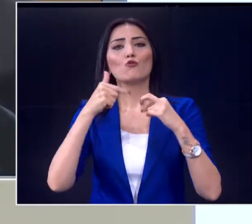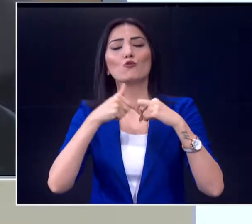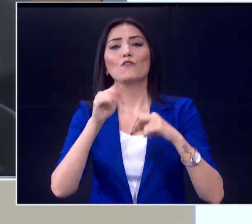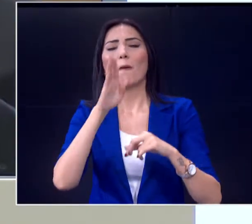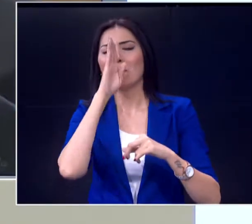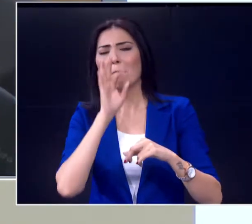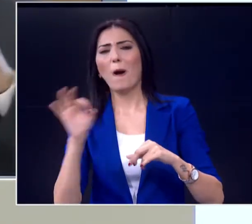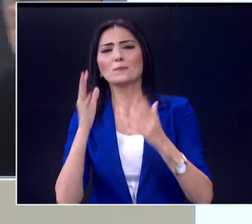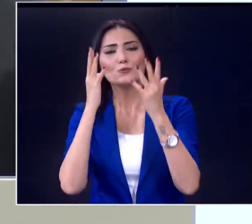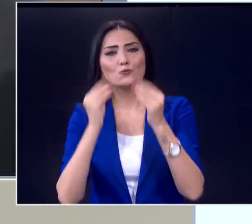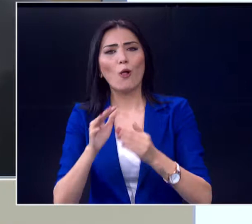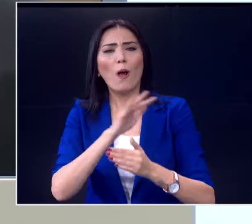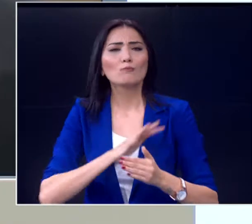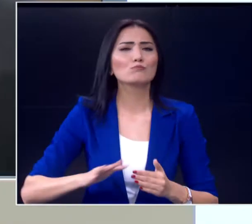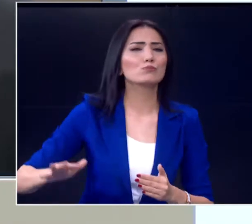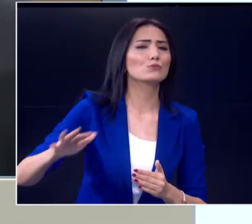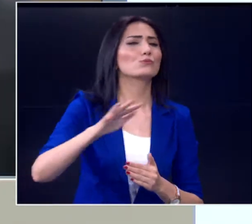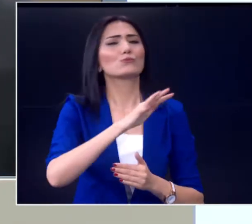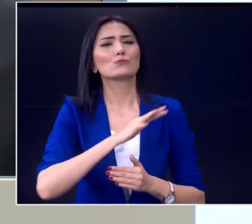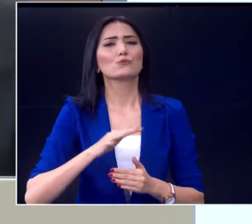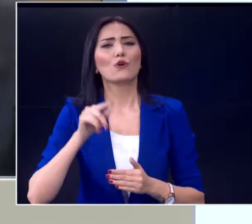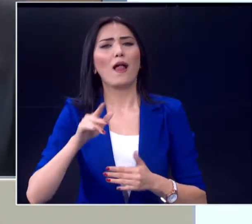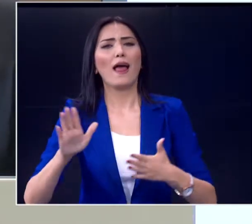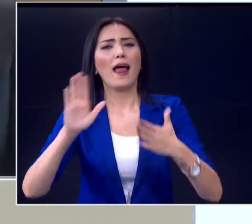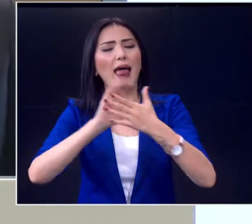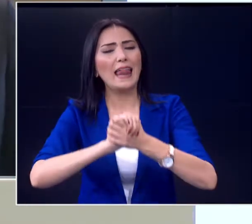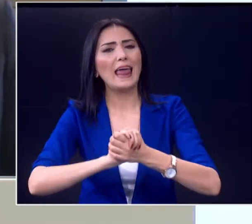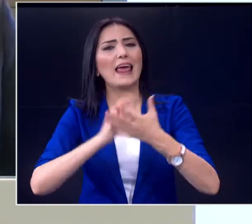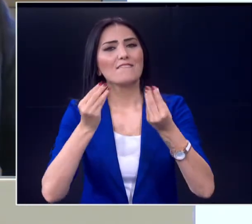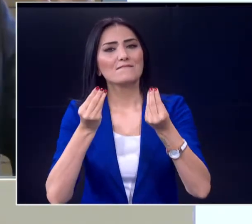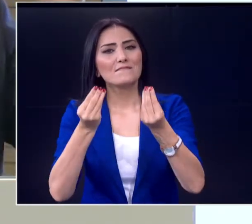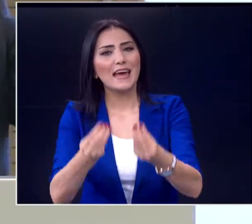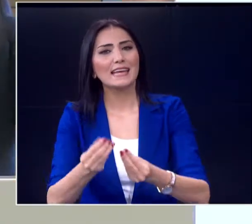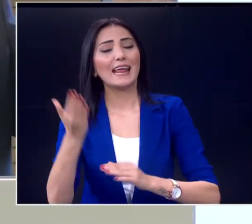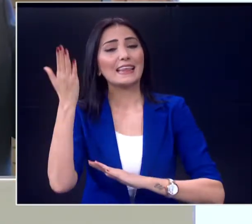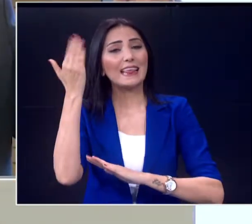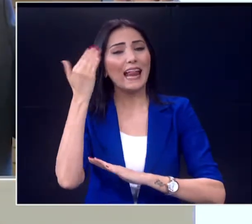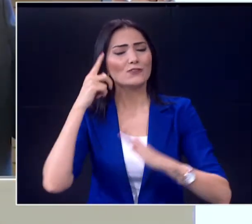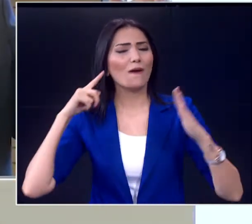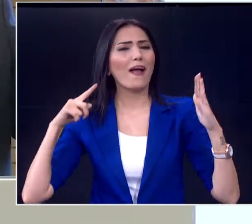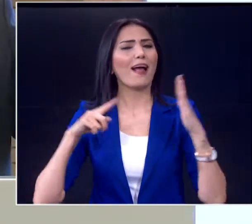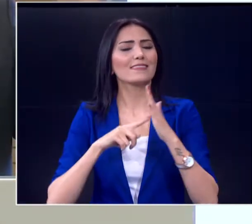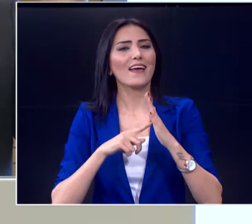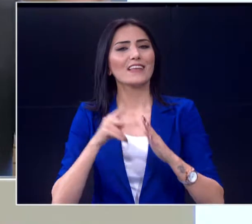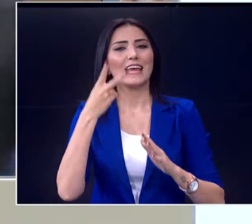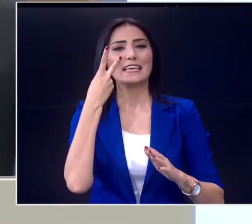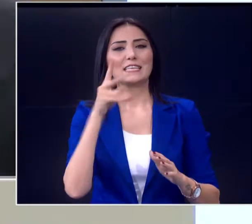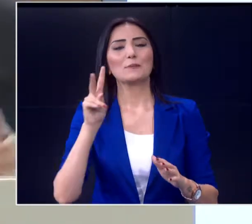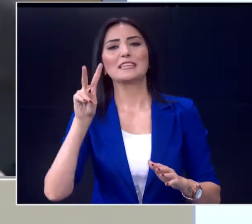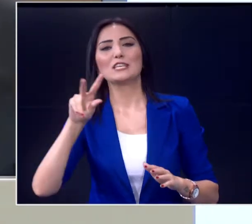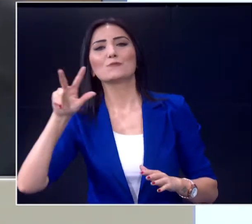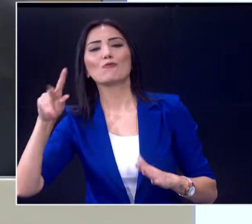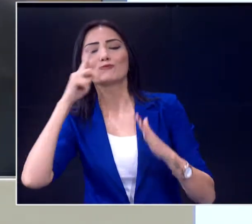olarak bütün kesimleriyle el ele vererek gelecek hedeflere,